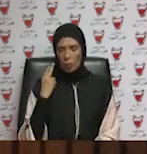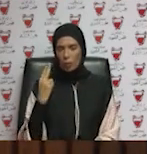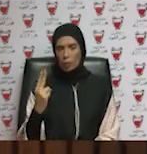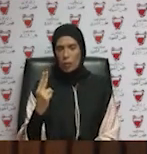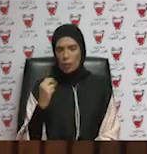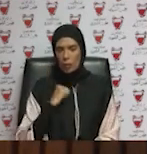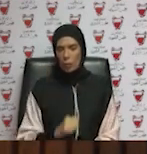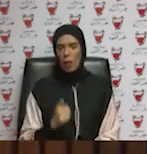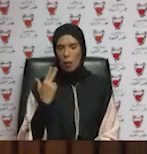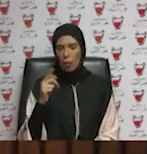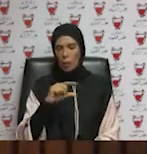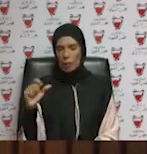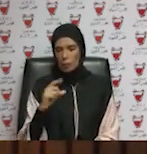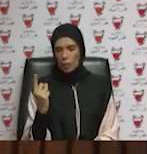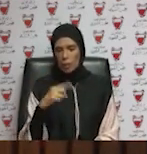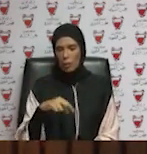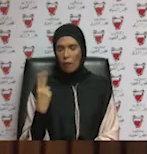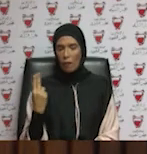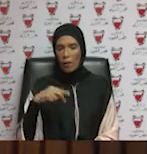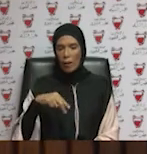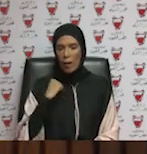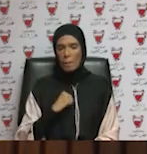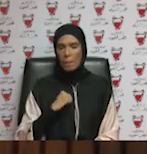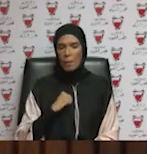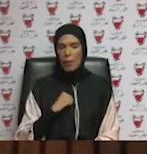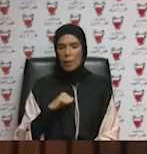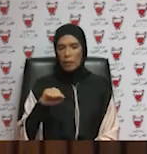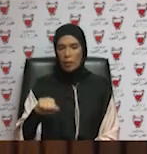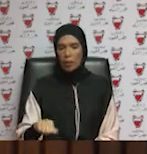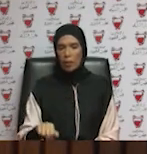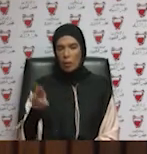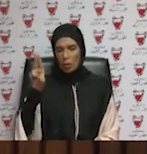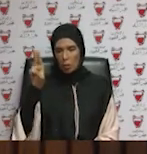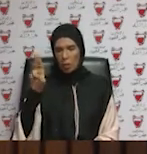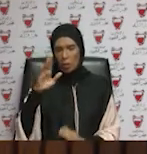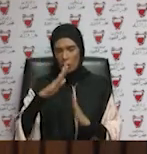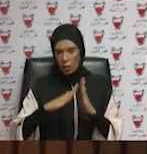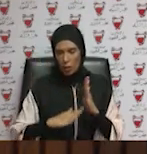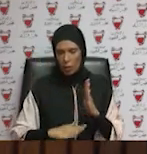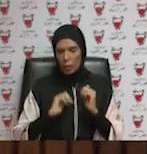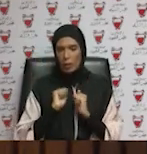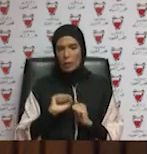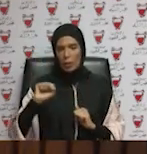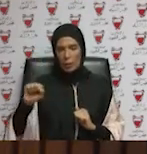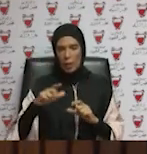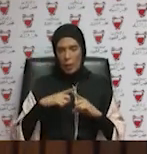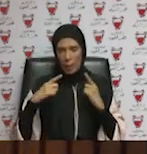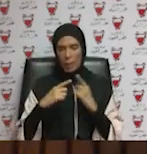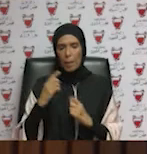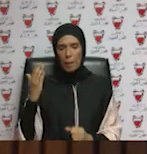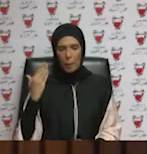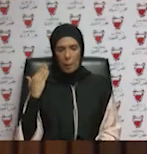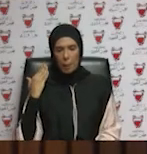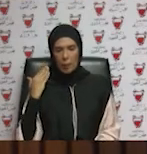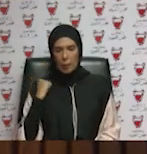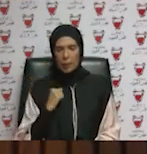بتاريخ 18 أكتوبر 2020 بخصوص إعادة نظر في التقارير التي تم إعدادها من قبل اللجنة السابقة خلال